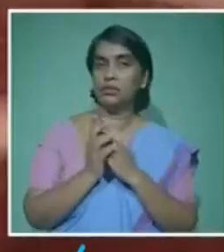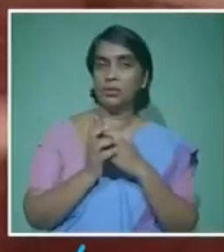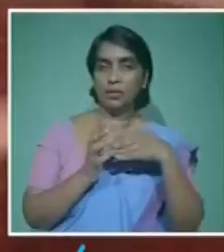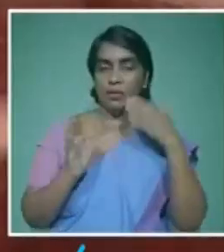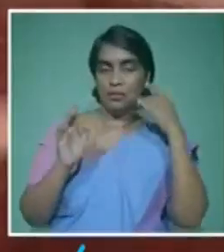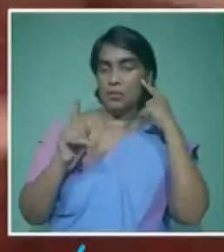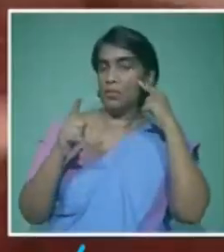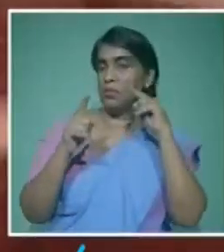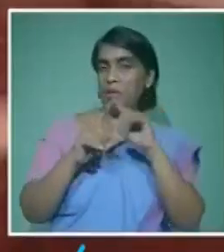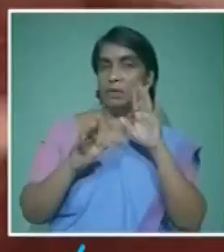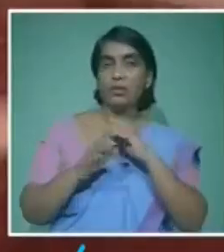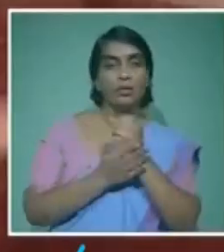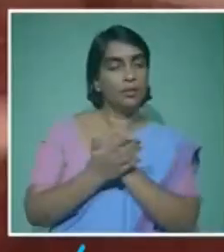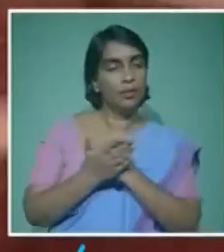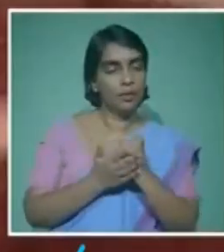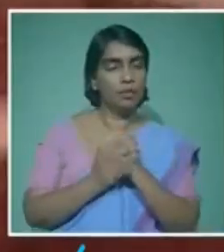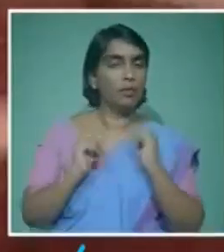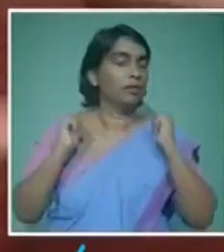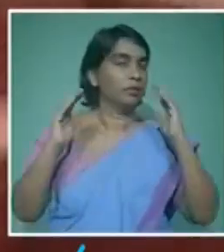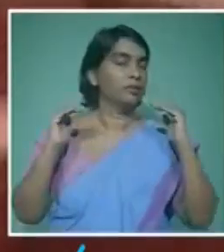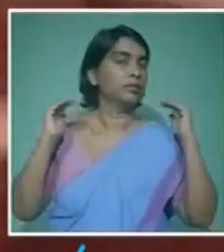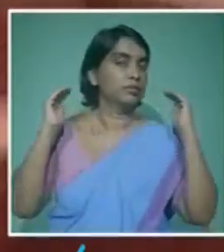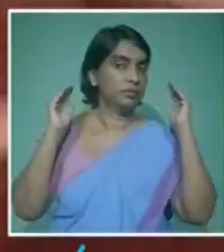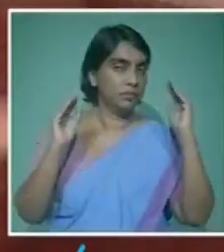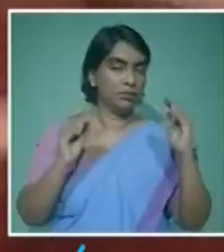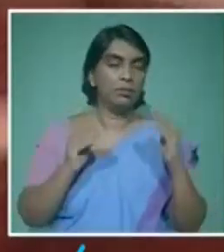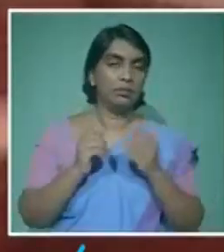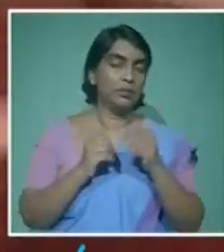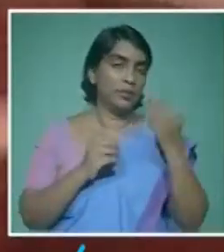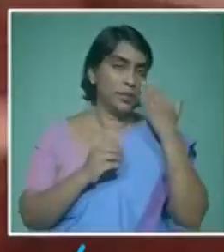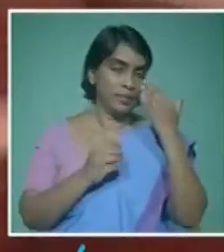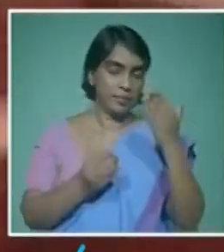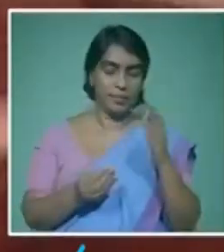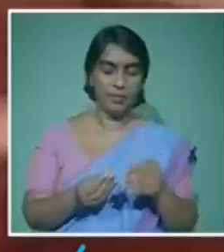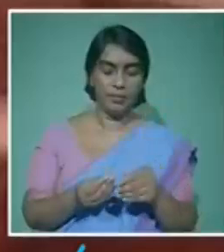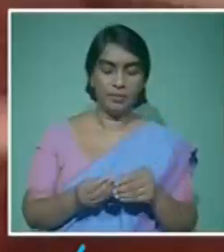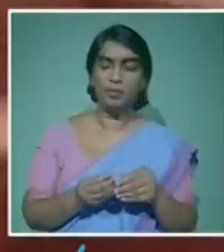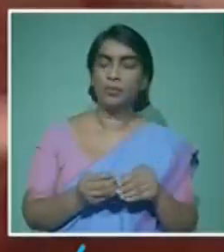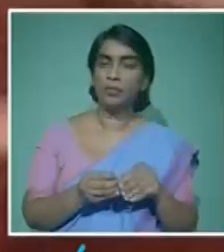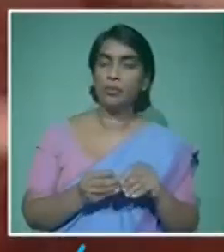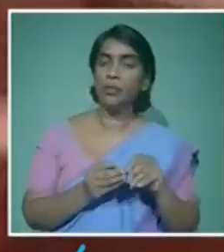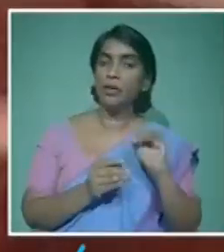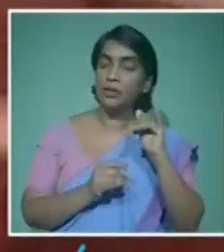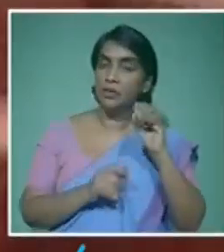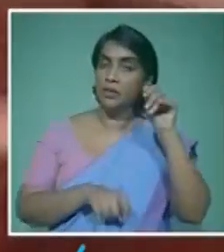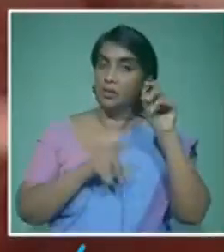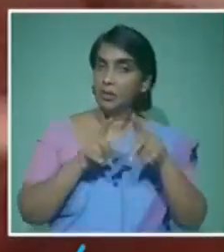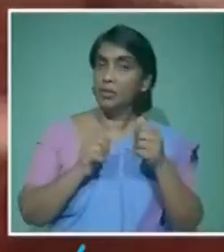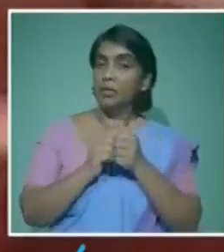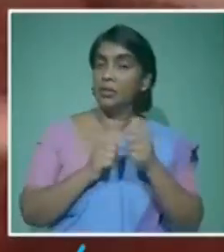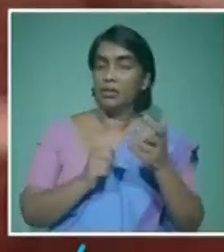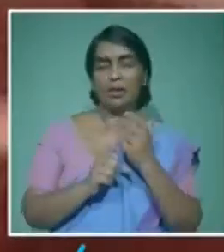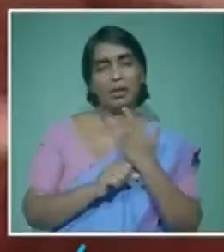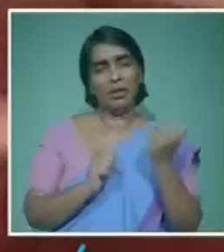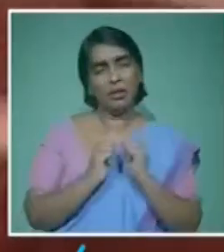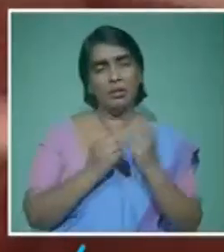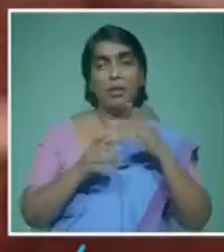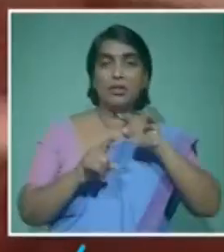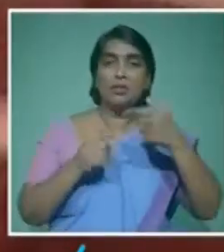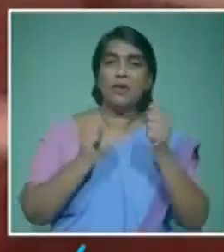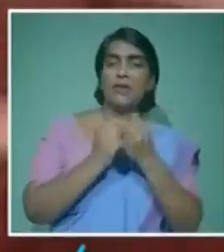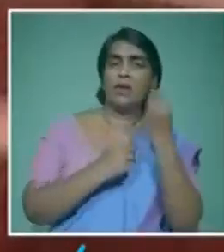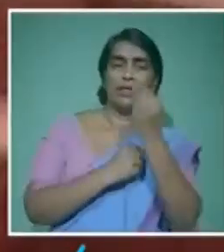நிலையில் தாங்களும் செய்யாமல் பிறரையும் செய்ய விடாமல் காலம் காலமாக செயல்பட்டு வருகின்ற வெற்று